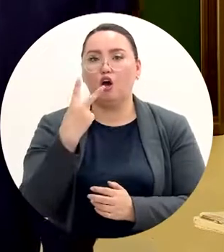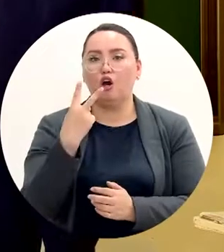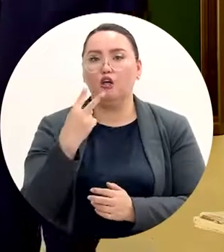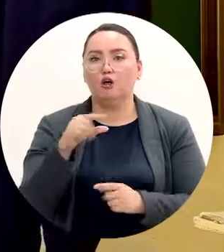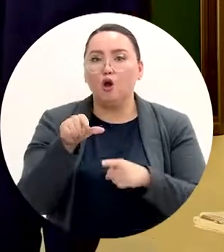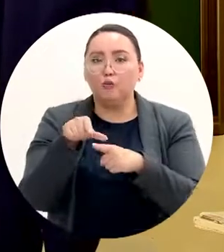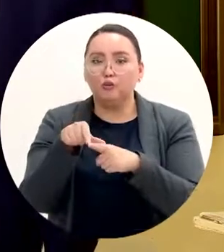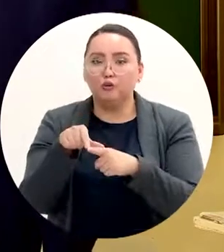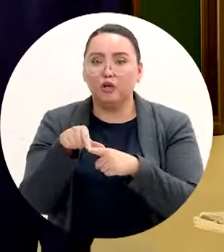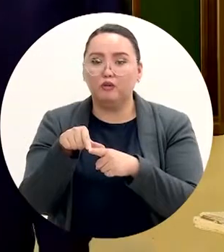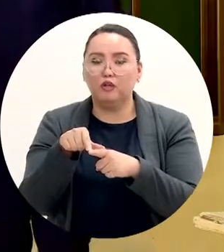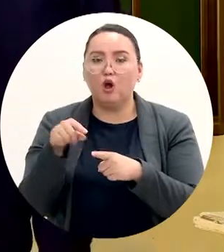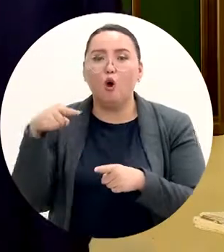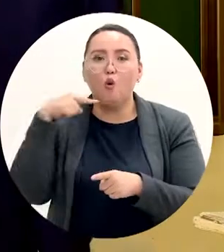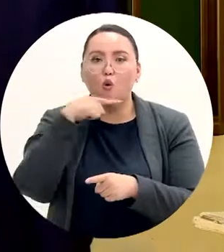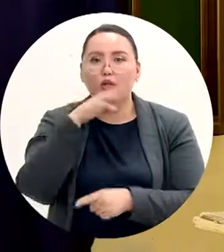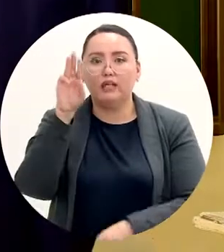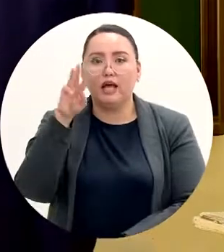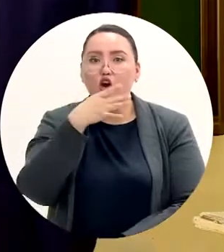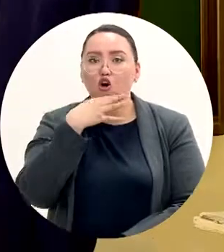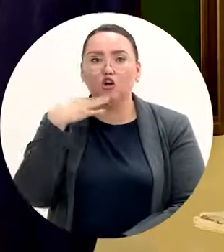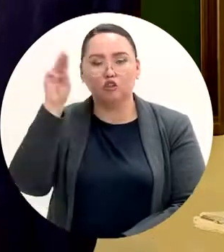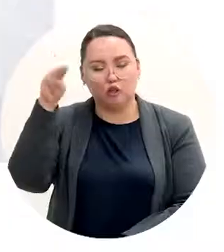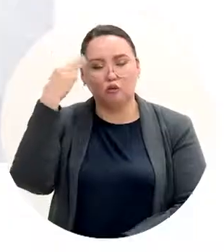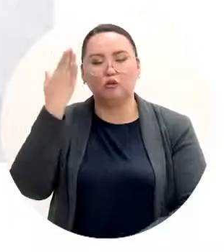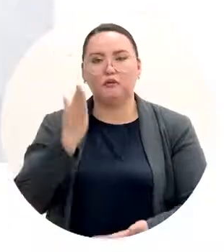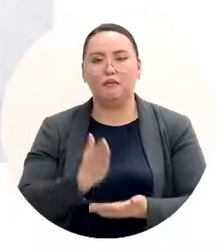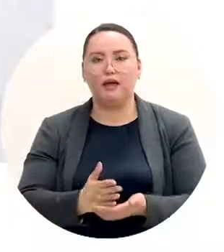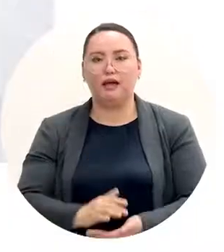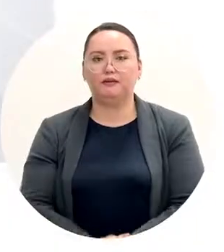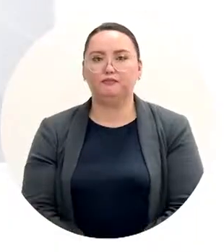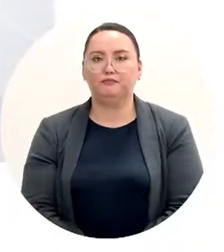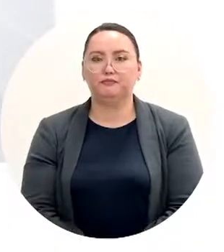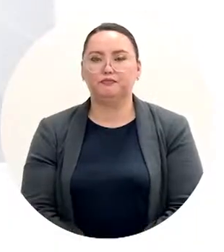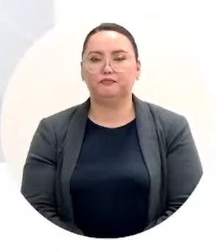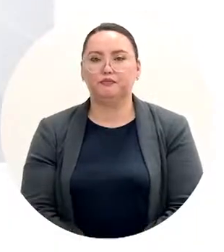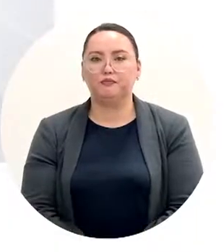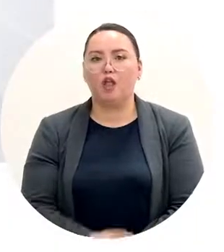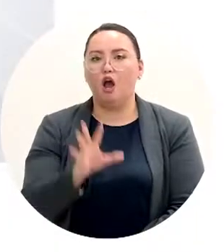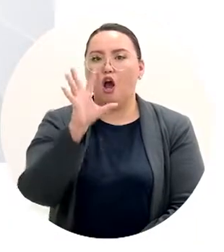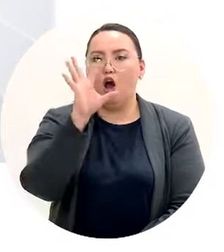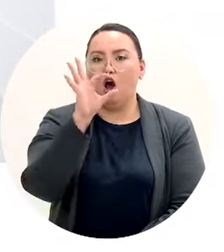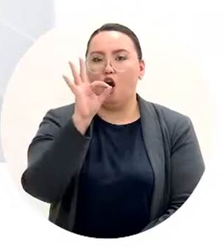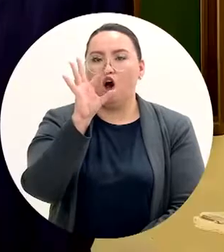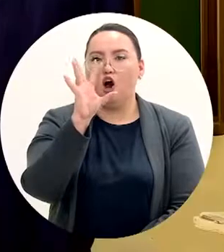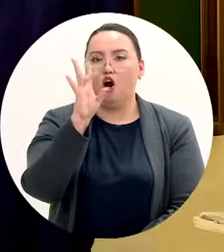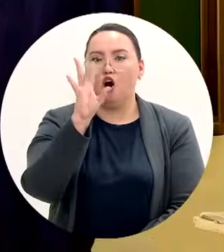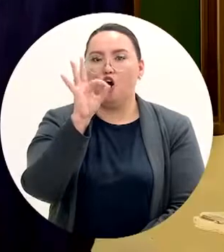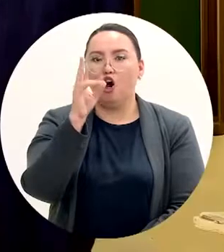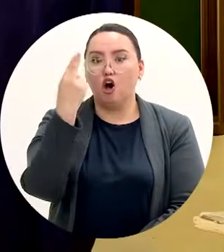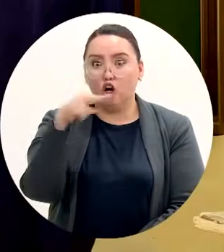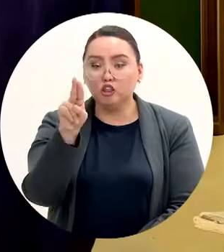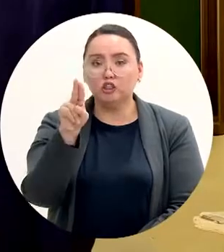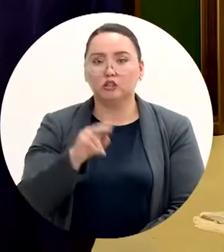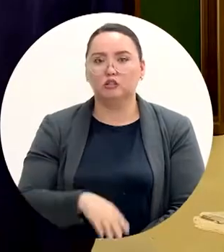За багш нь шүлгийн дотроос хоёр үгэн дээрх бүтээврийг онцолж улаангөр тэмдэглэсэн байна.